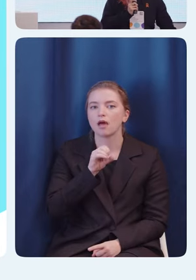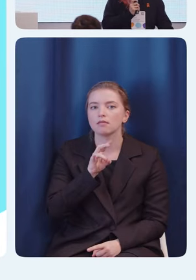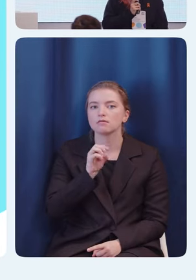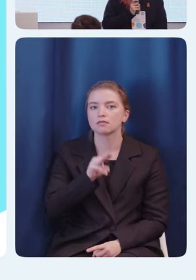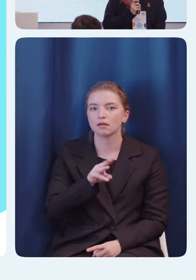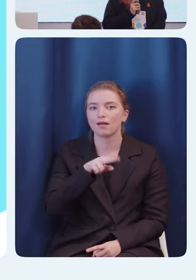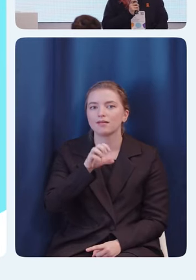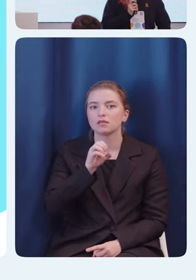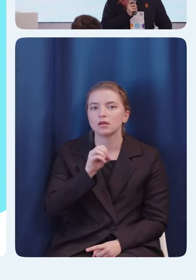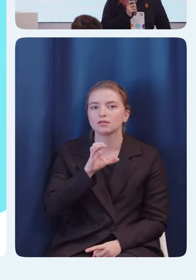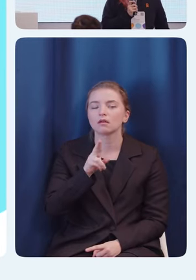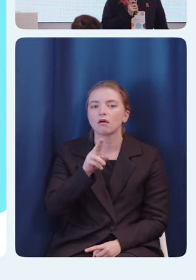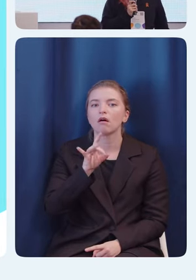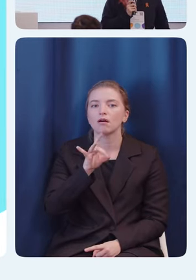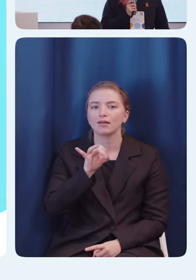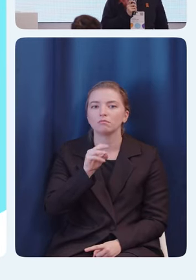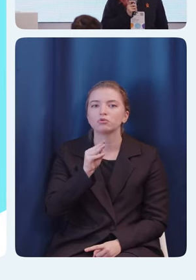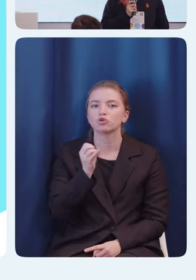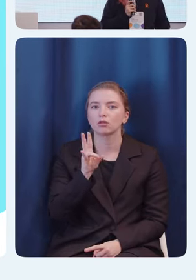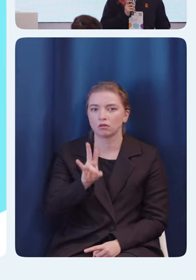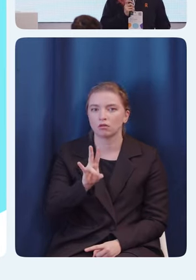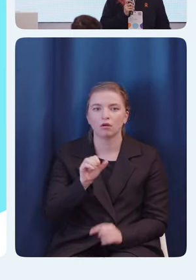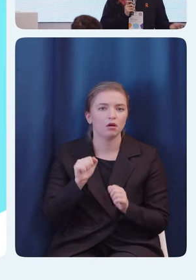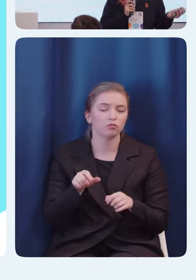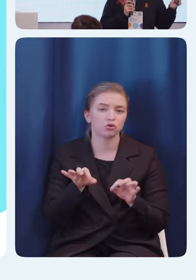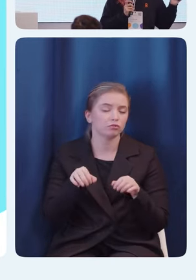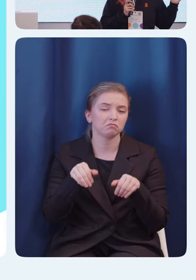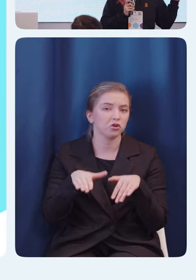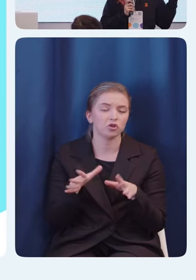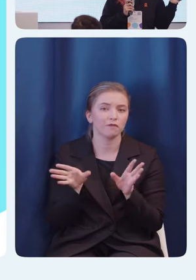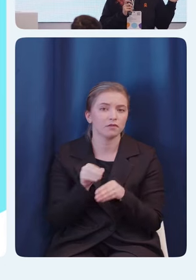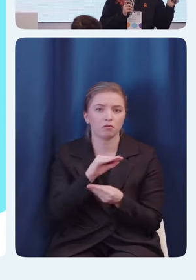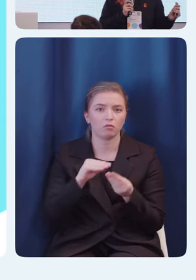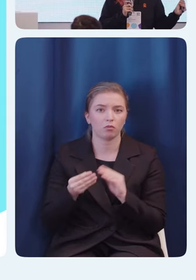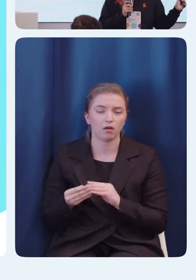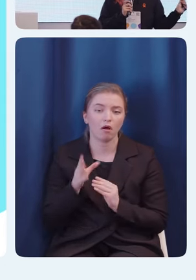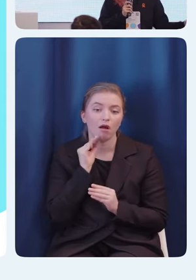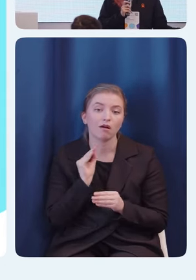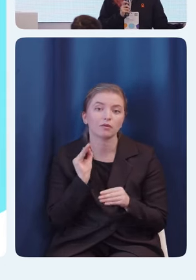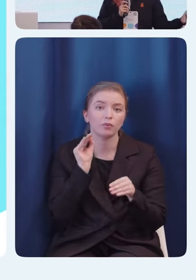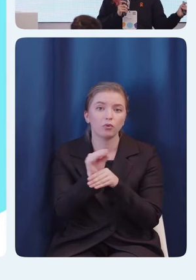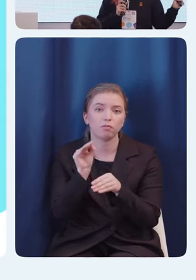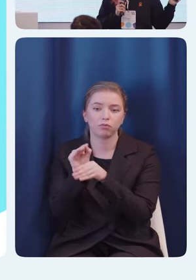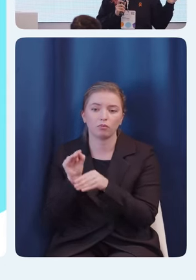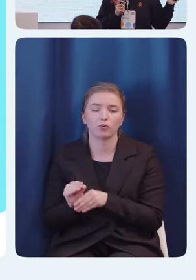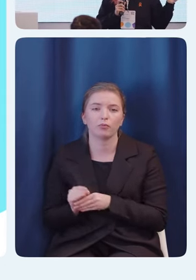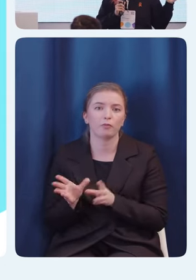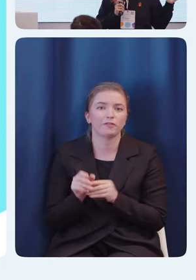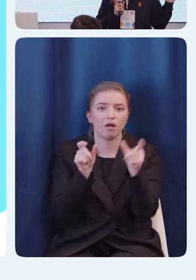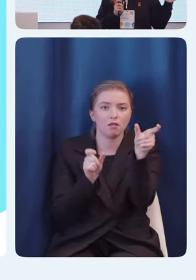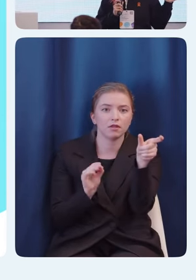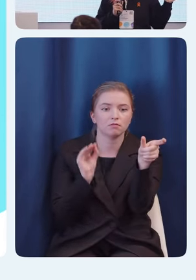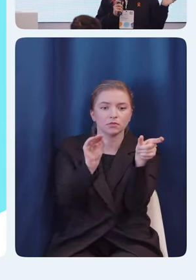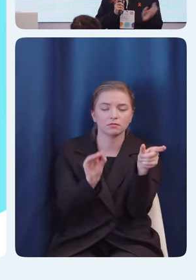решить почти все ваши проблемы. И после добавления content description всем элементам, на самом